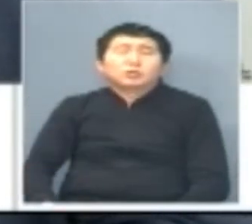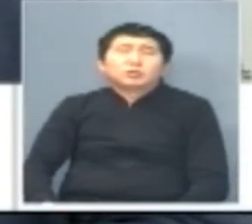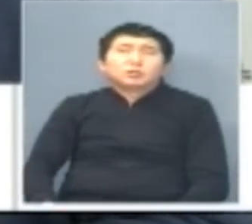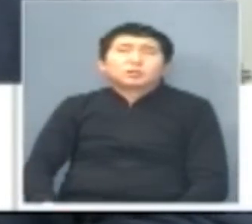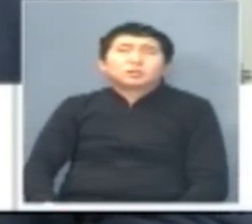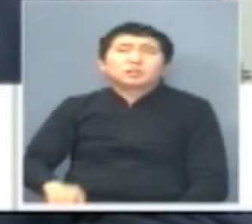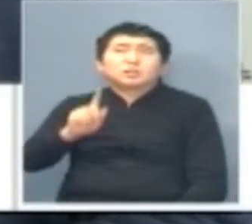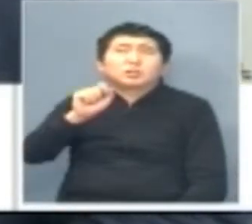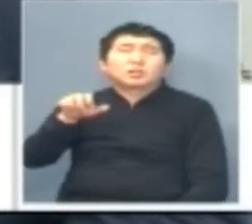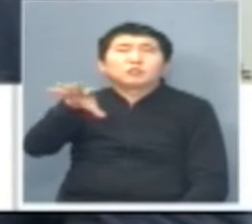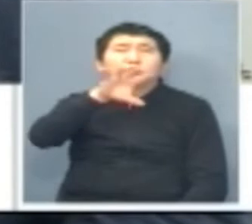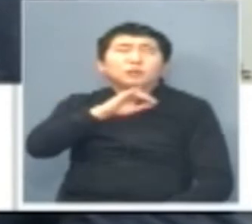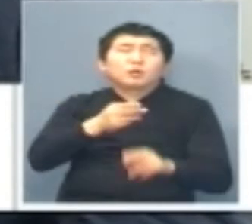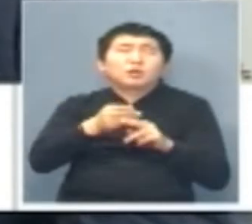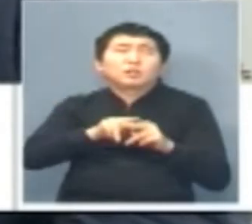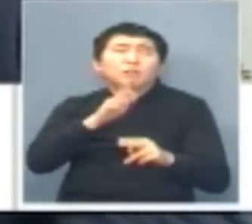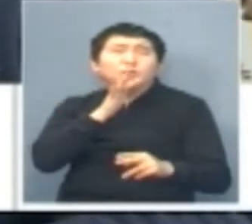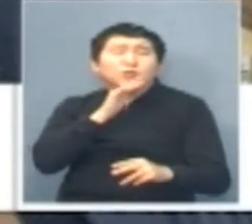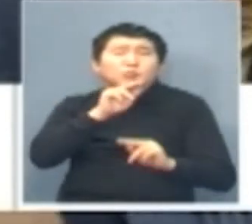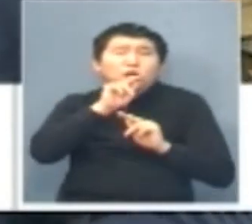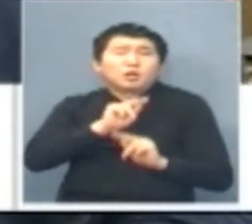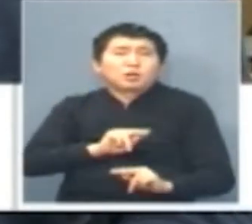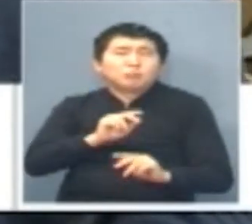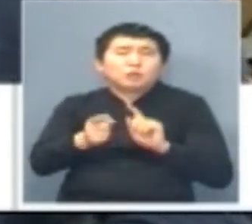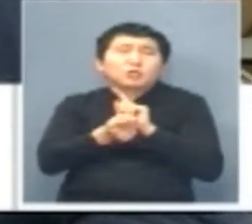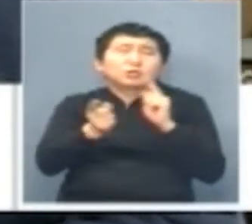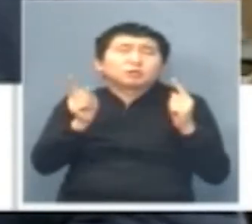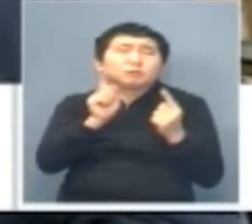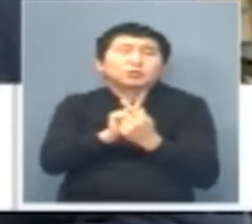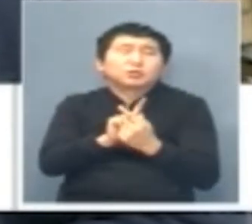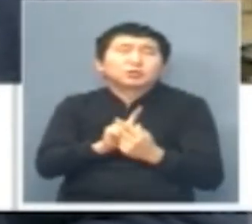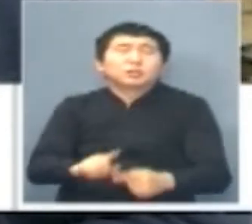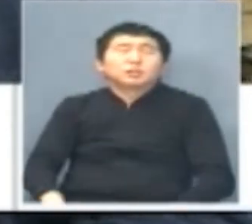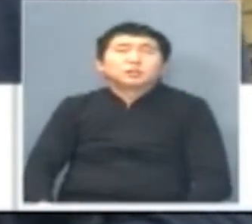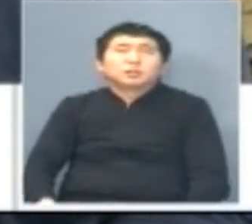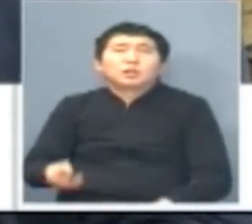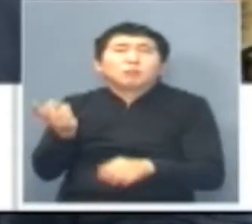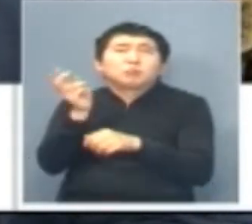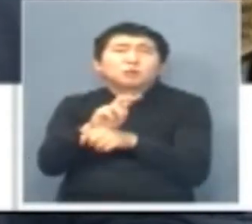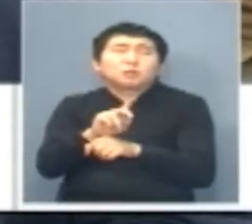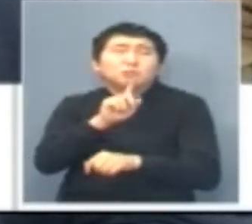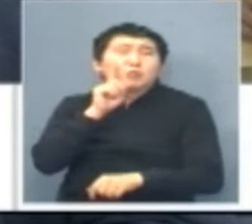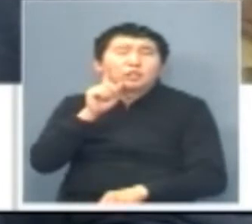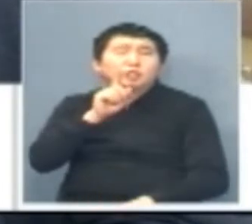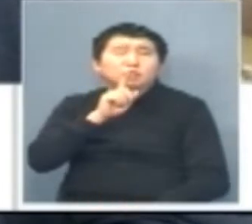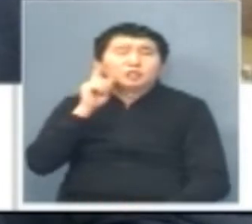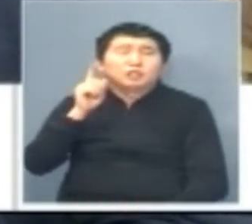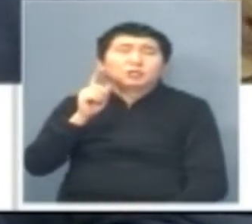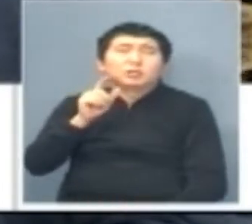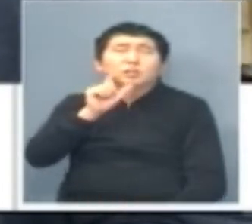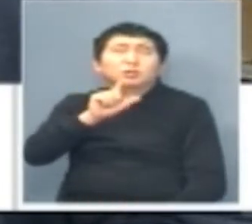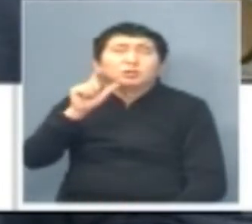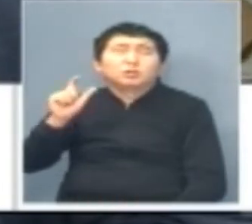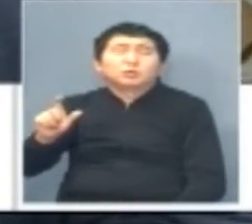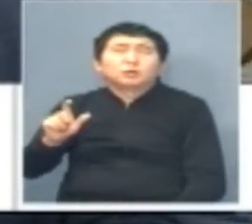это время работа театра заметно изменилась а новые форматы множество изменений приходят молодые современные ребята и это здорово они